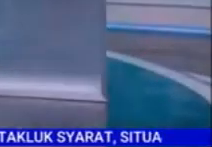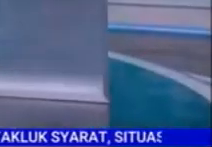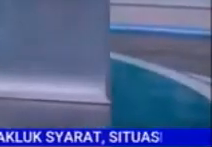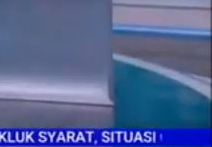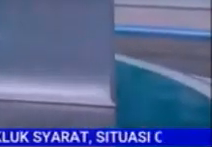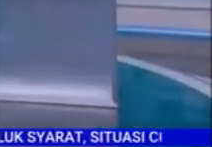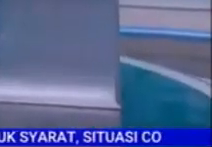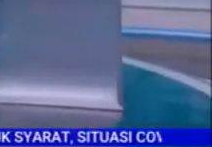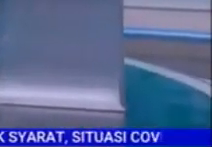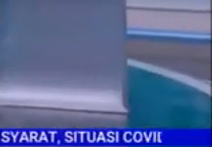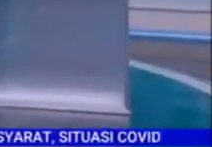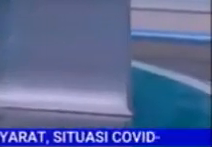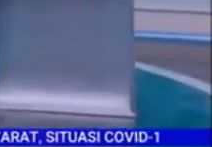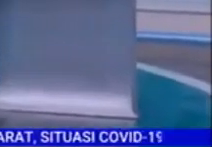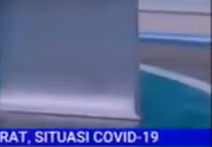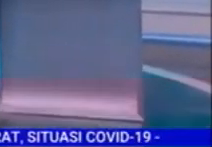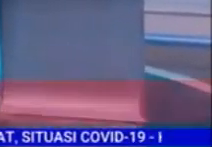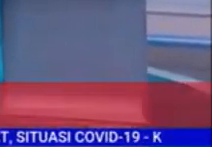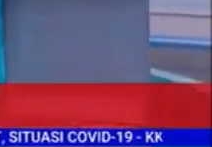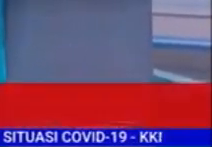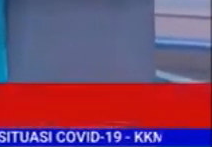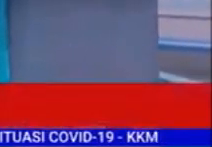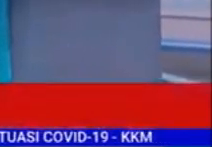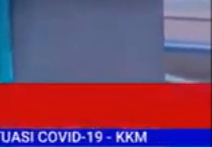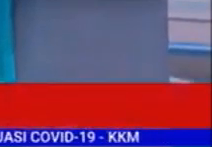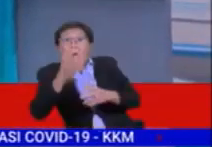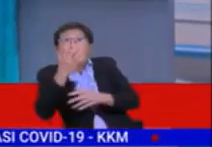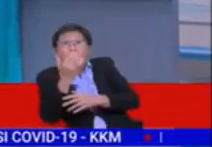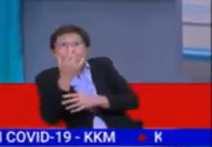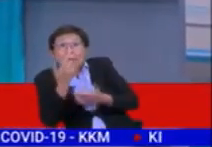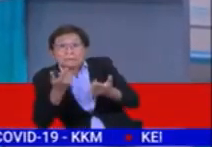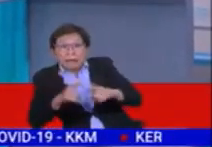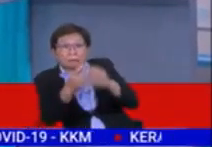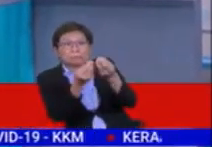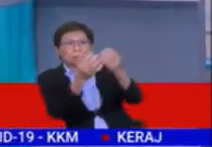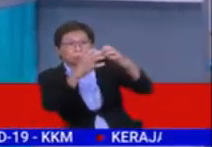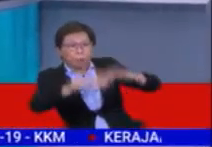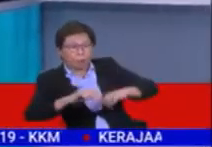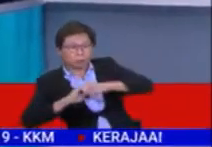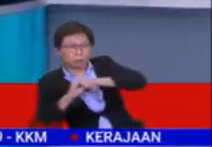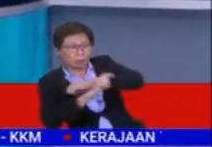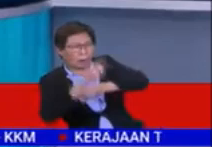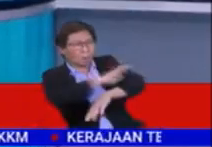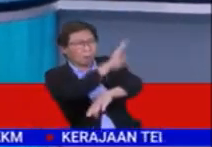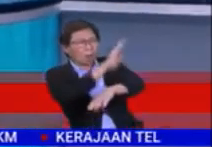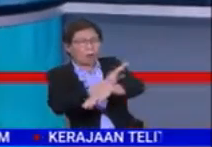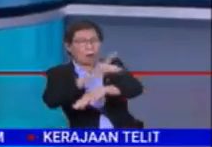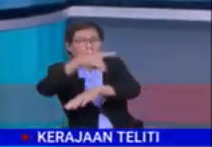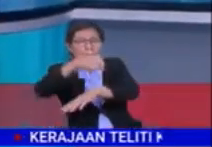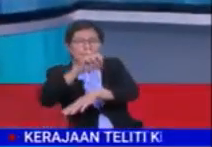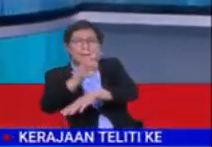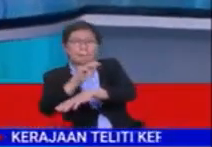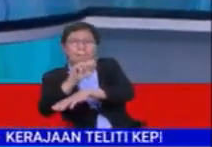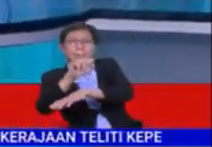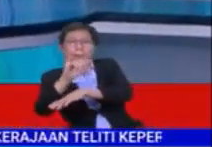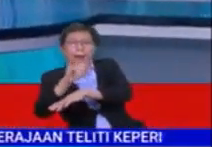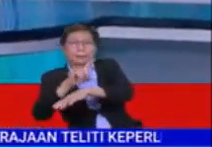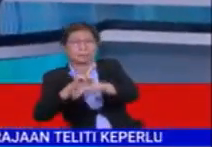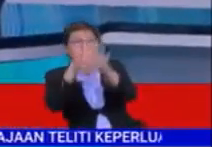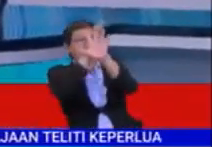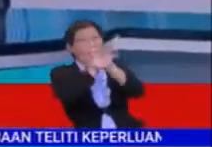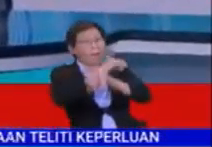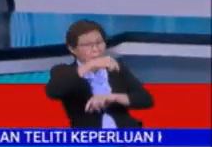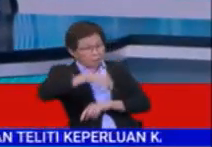7.di kuatir itu timbul Store keyboard kejadian tanah runtuh di Taman Bukit Permai Di ampang di ibu